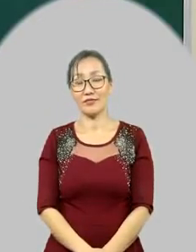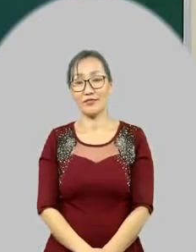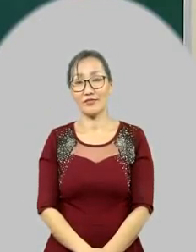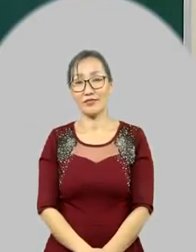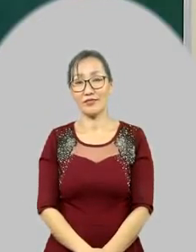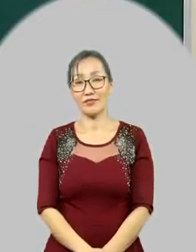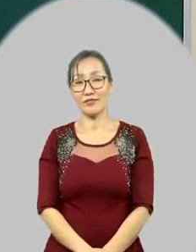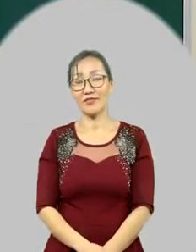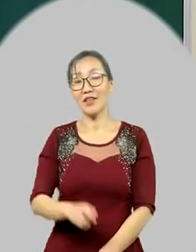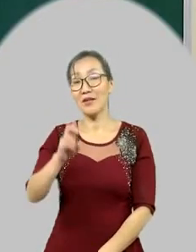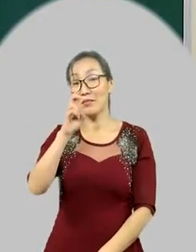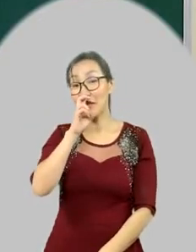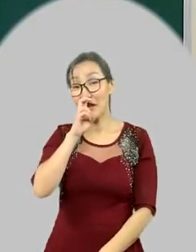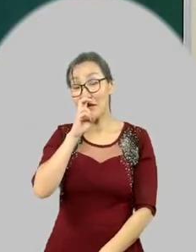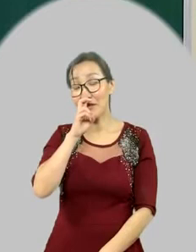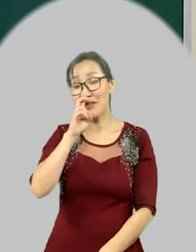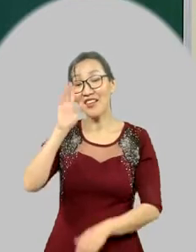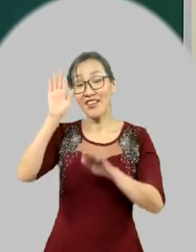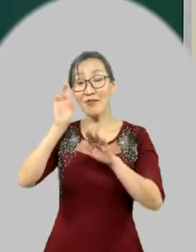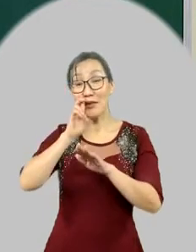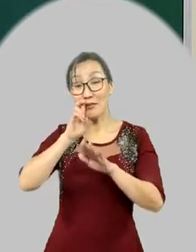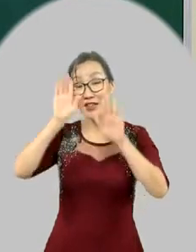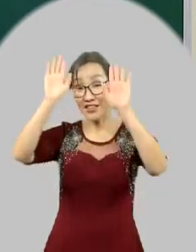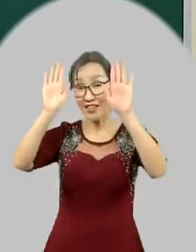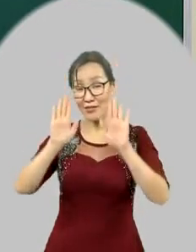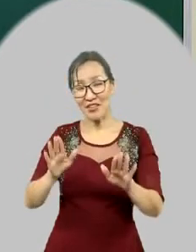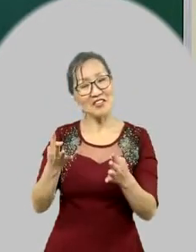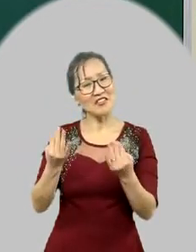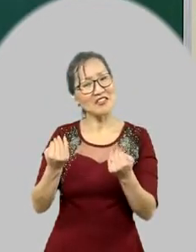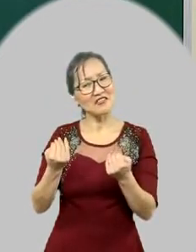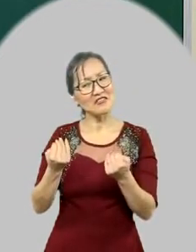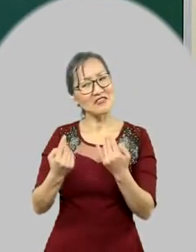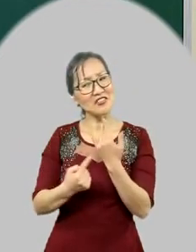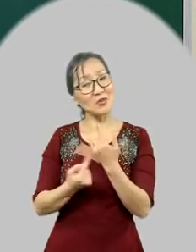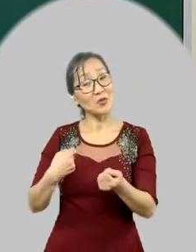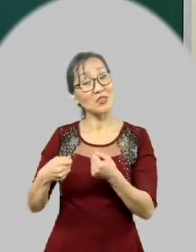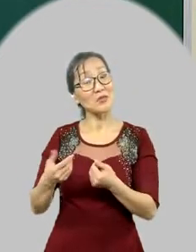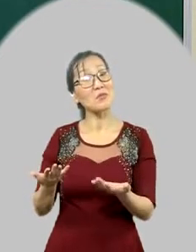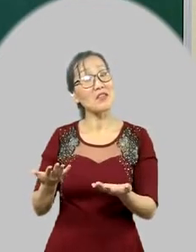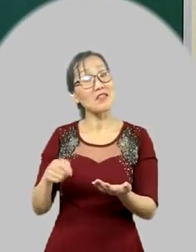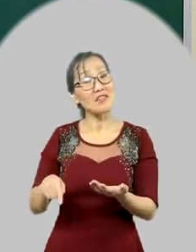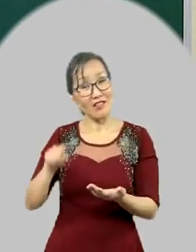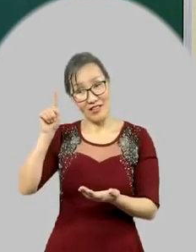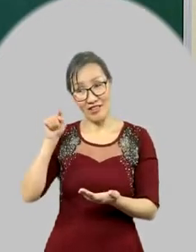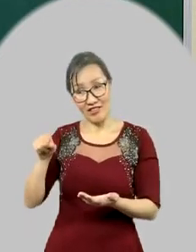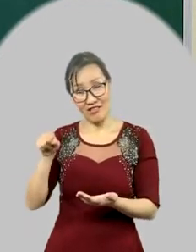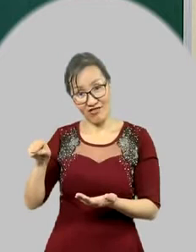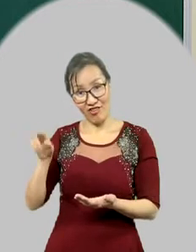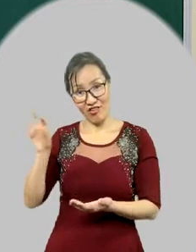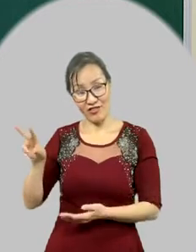20. За дараагийн бям ням гарагт хідэн цэцэг худалдсныг олъё. За зүү тогтлыг